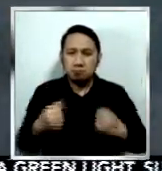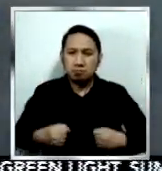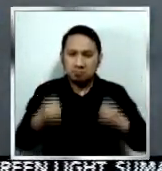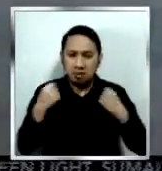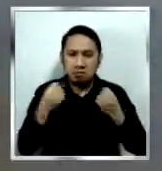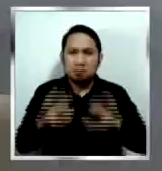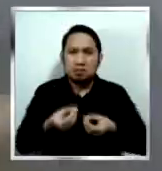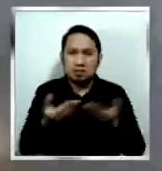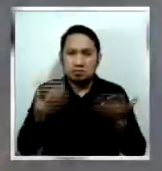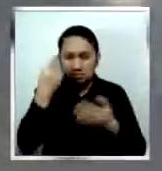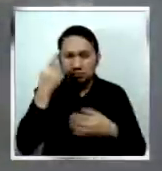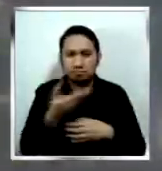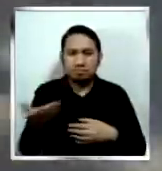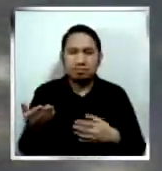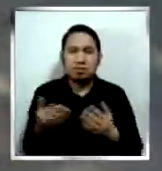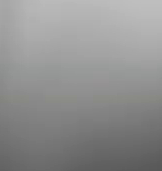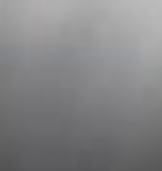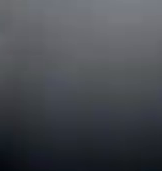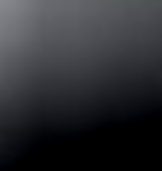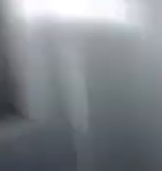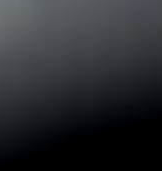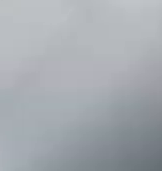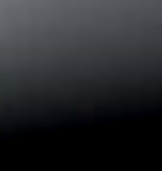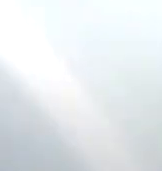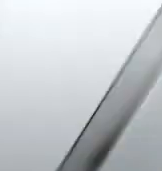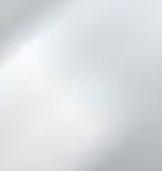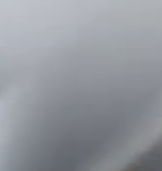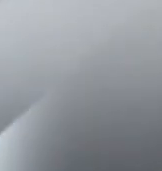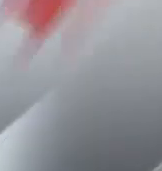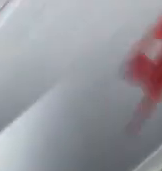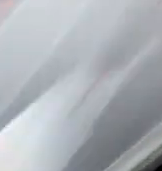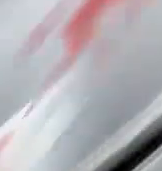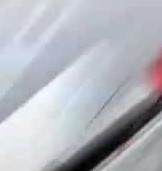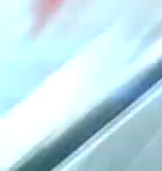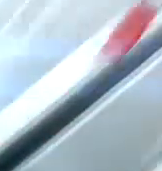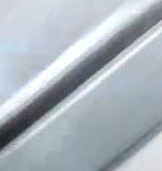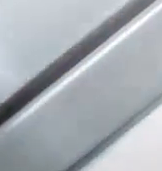Refrad, nakatutok, 24 oras.